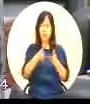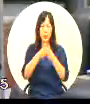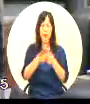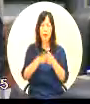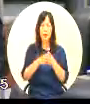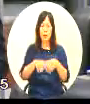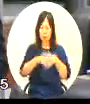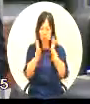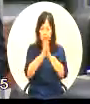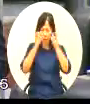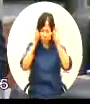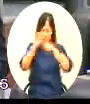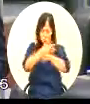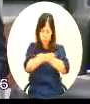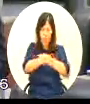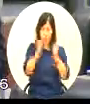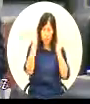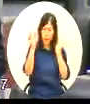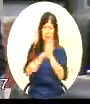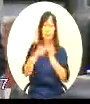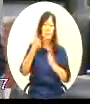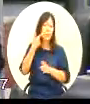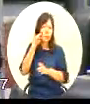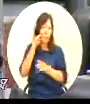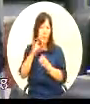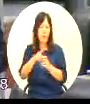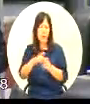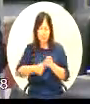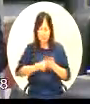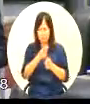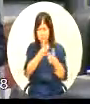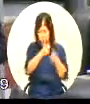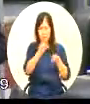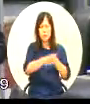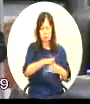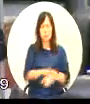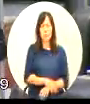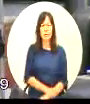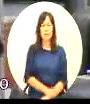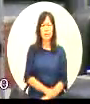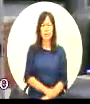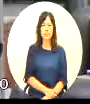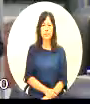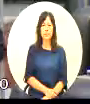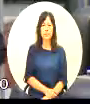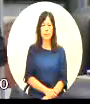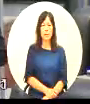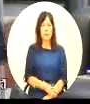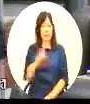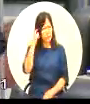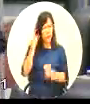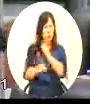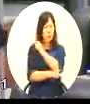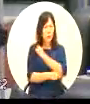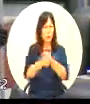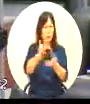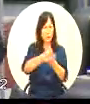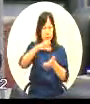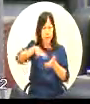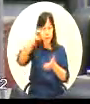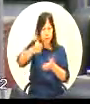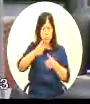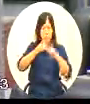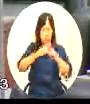所有高雄县的这些孩子跟家长会非常非常感谢你。好，那我是不是请最后再请我们局长再回